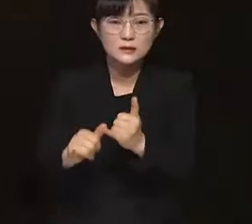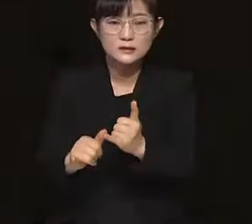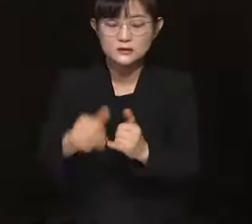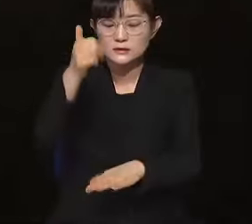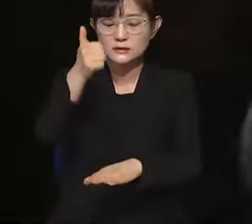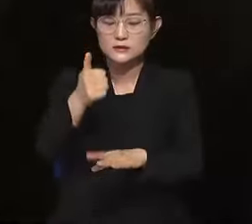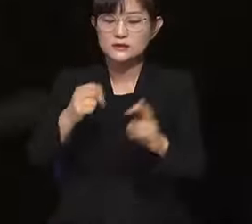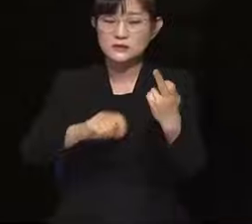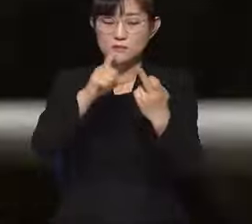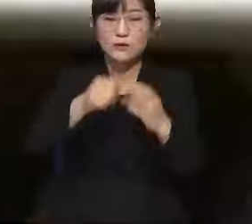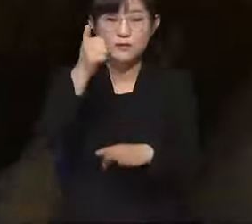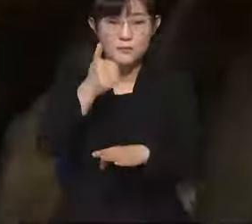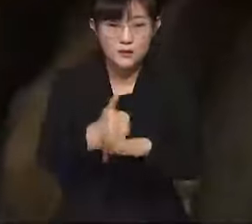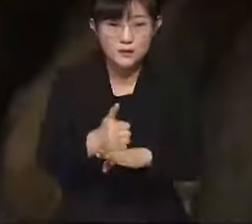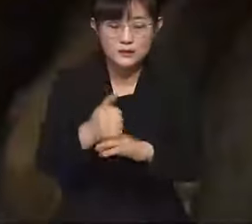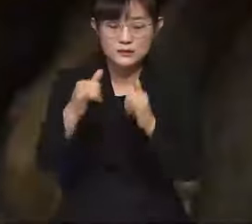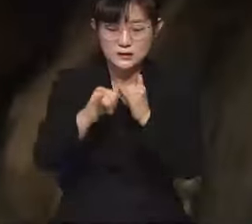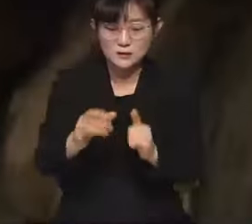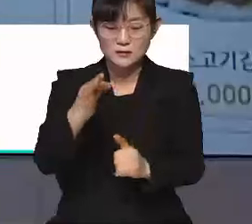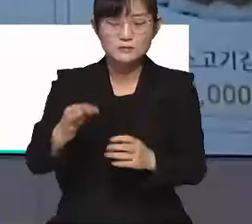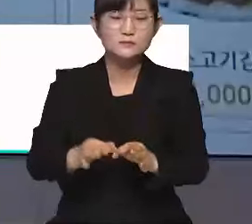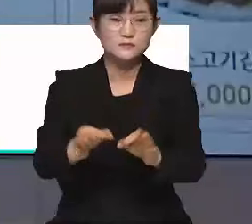연말에 지급하고 있습니다.